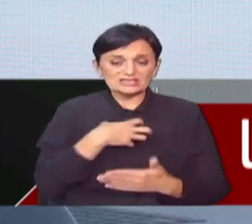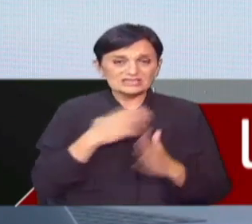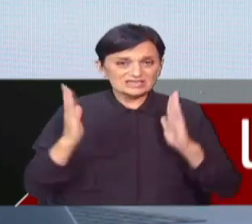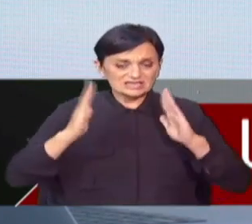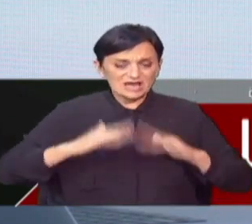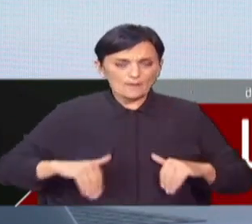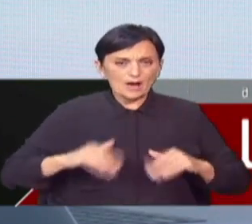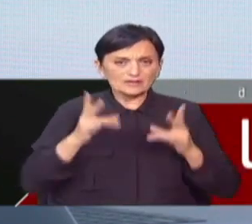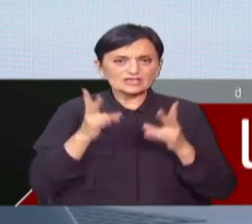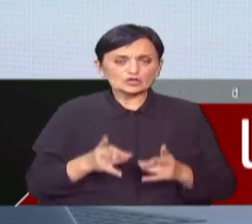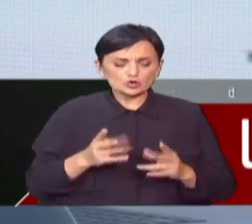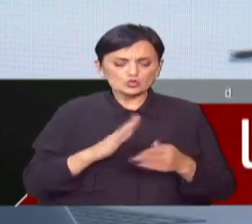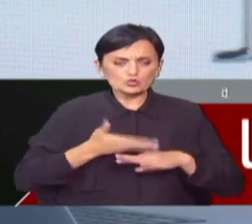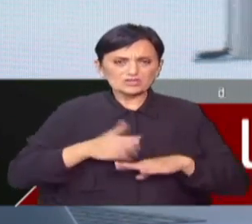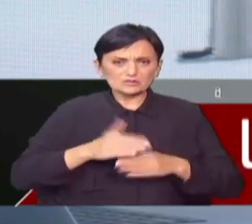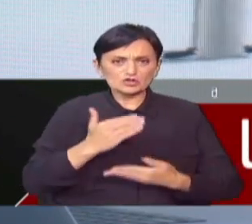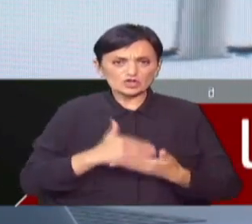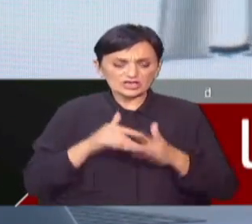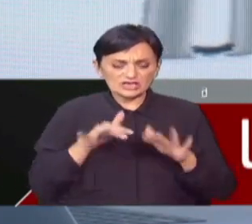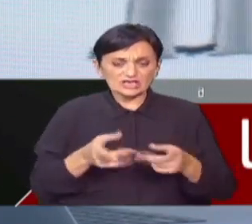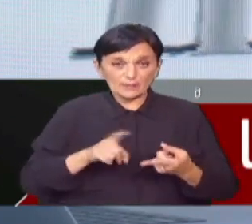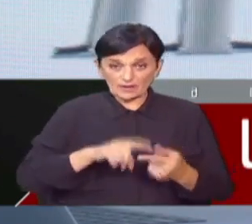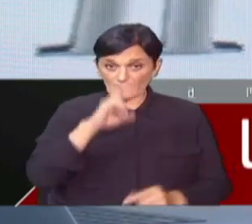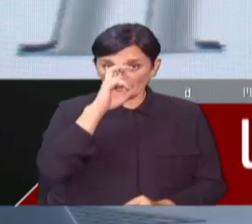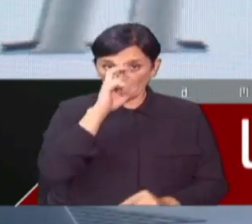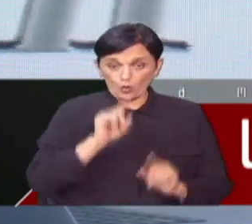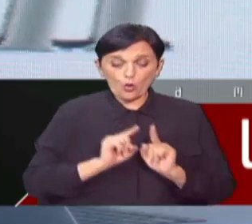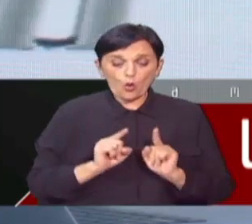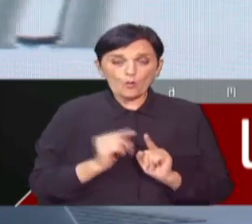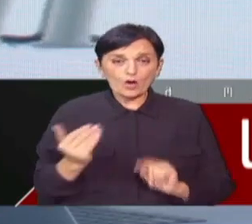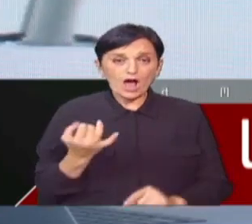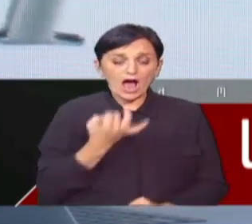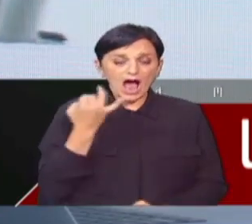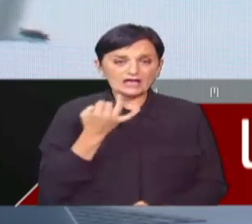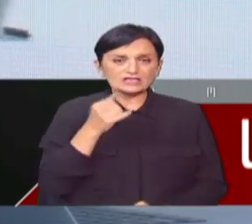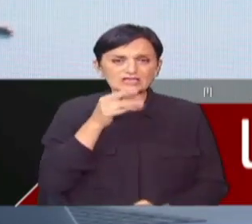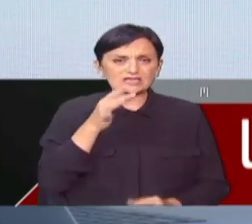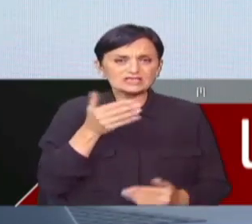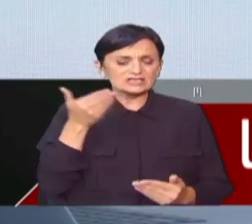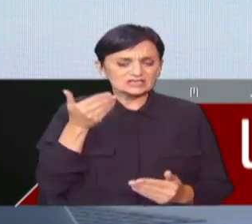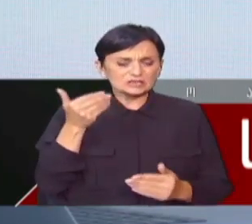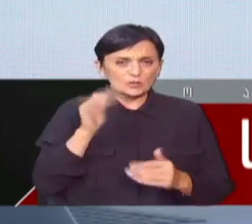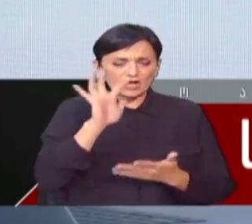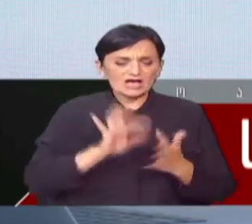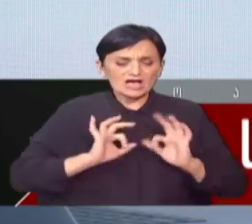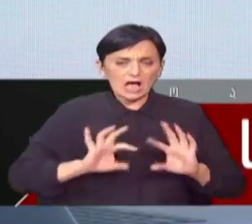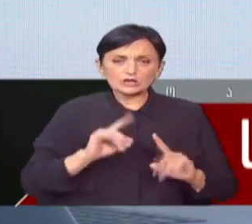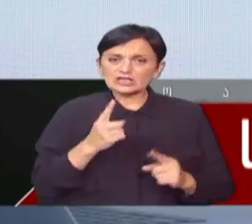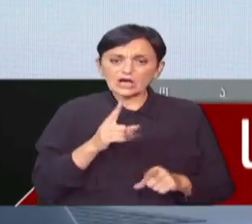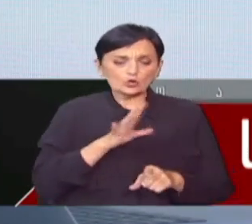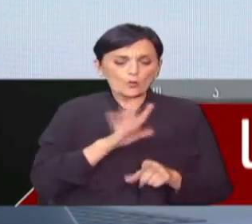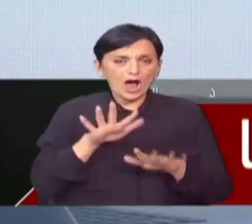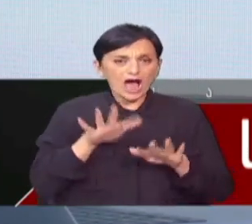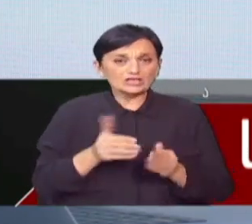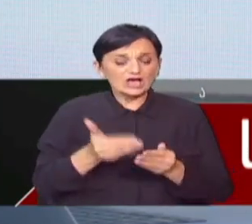Гревели из Текии Сумдзиме Шедегеб Зареагире Басехеба. Хели Суплебис оппонентеб Саинтересев Цмебис Сингак Этебули Ганц Хадебебис Понзерато Мари